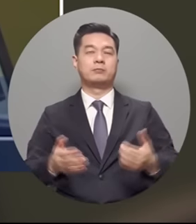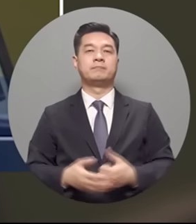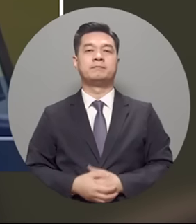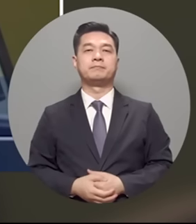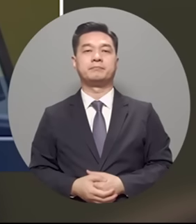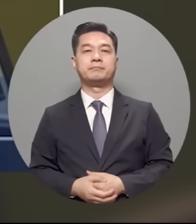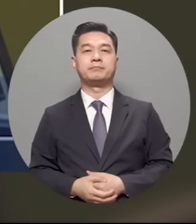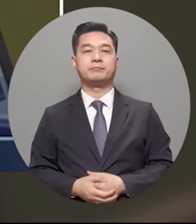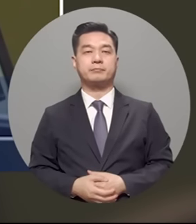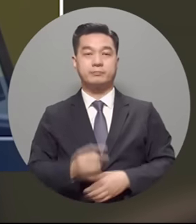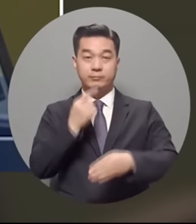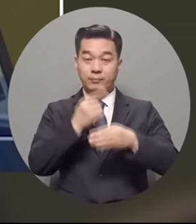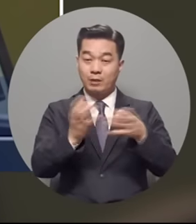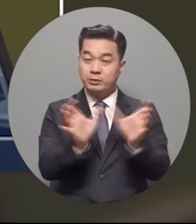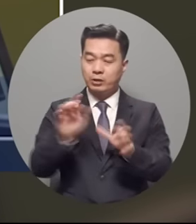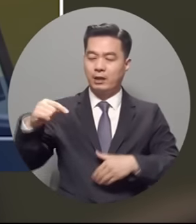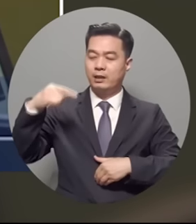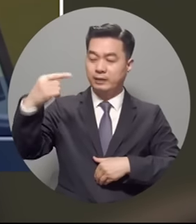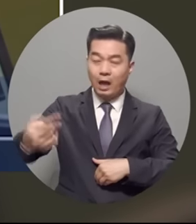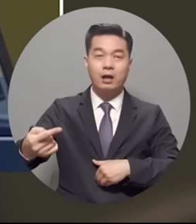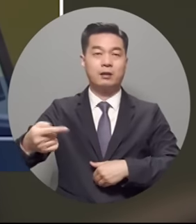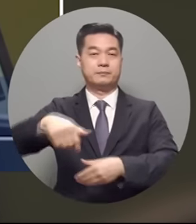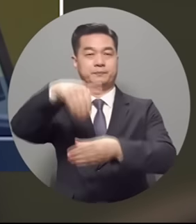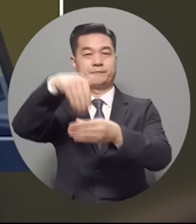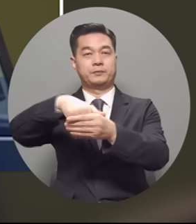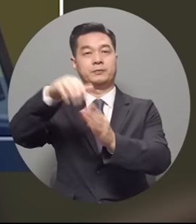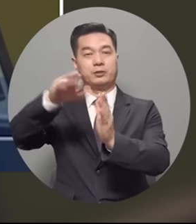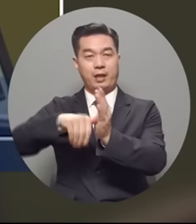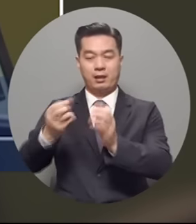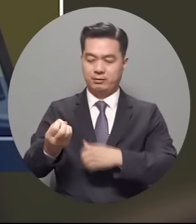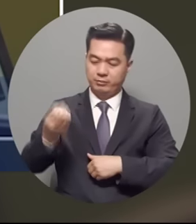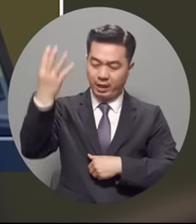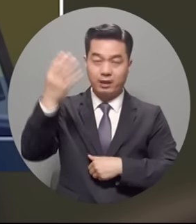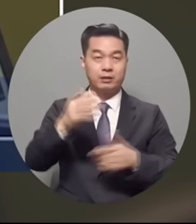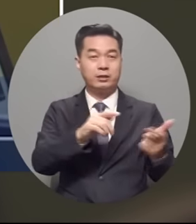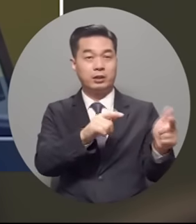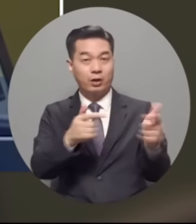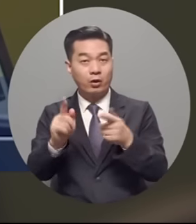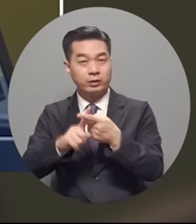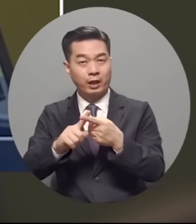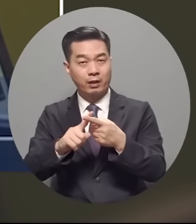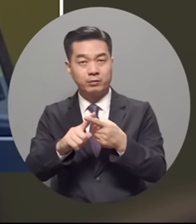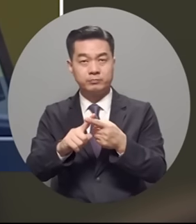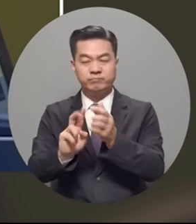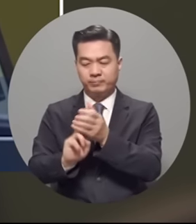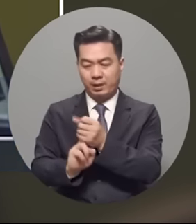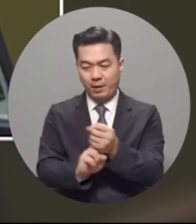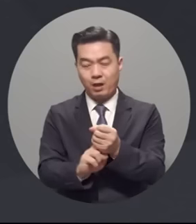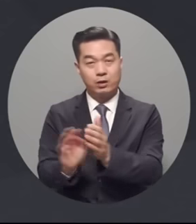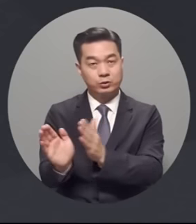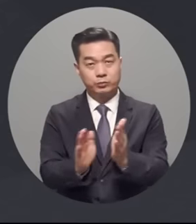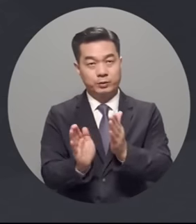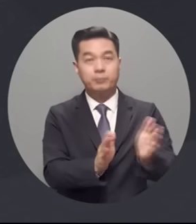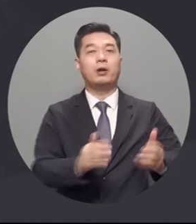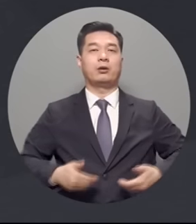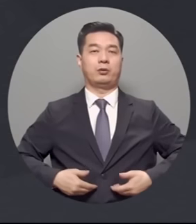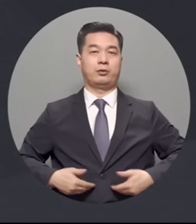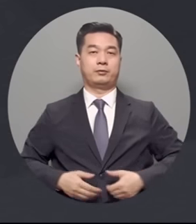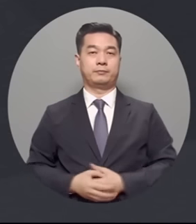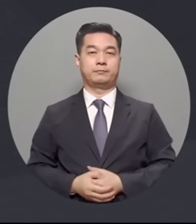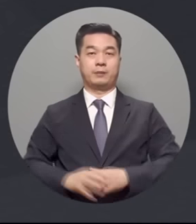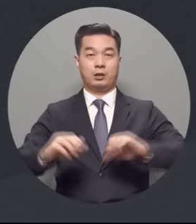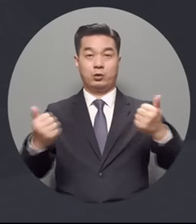민주당의 어떤 다음 뭐 어떤 선거에서 어떤 승리 이런 거에 대해서 보이지 않게 깔아줘야 되겠죠.